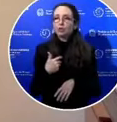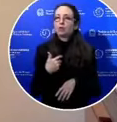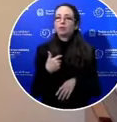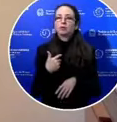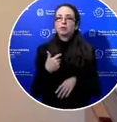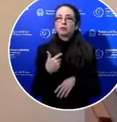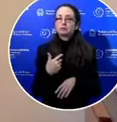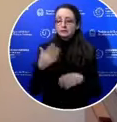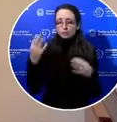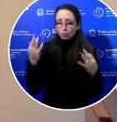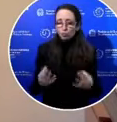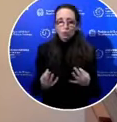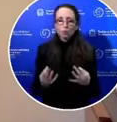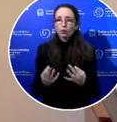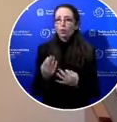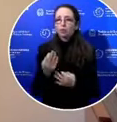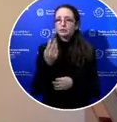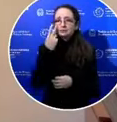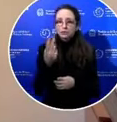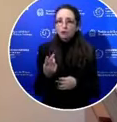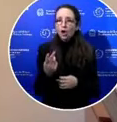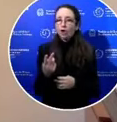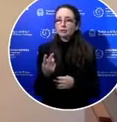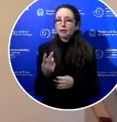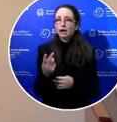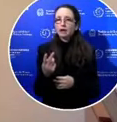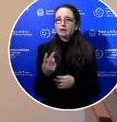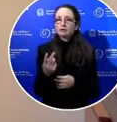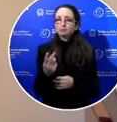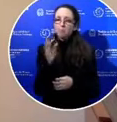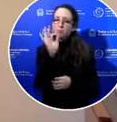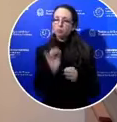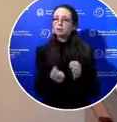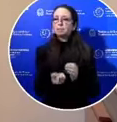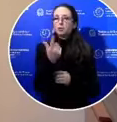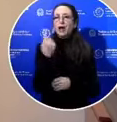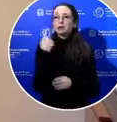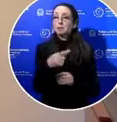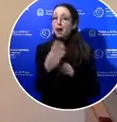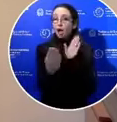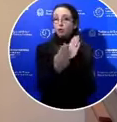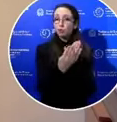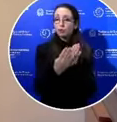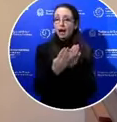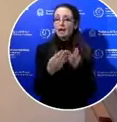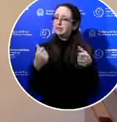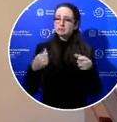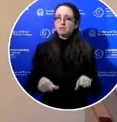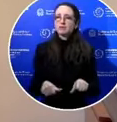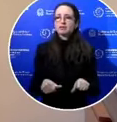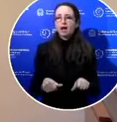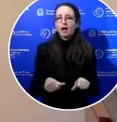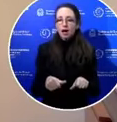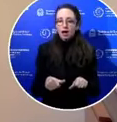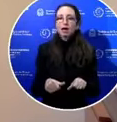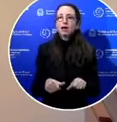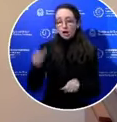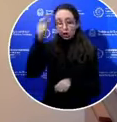ne sono certa, quelle che sono le chiavi di volta per affrontare con successo le sfide che abbiamo davanti e che il governo